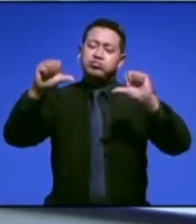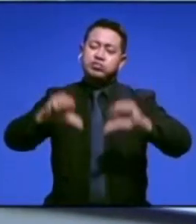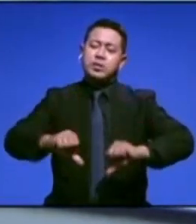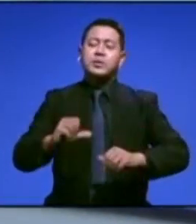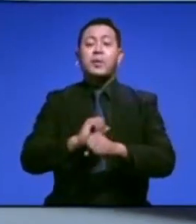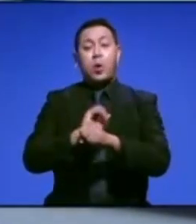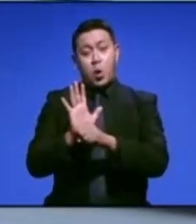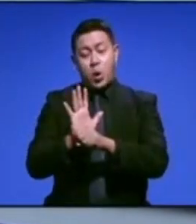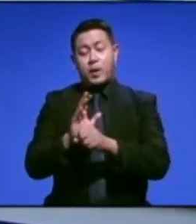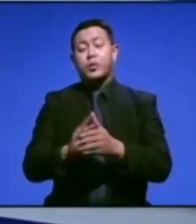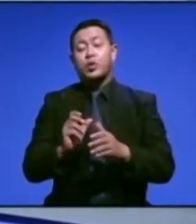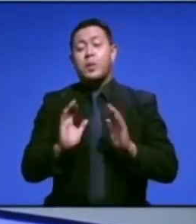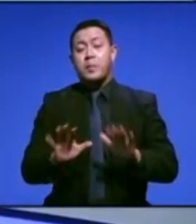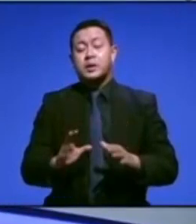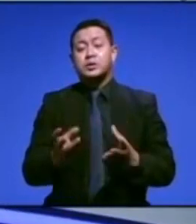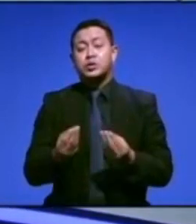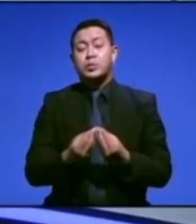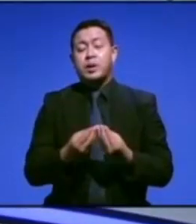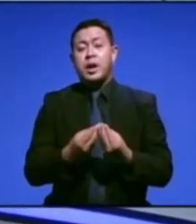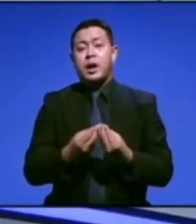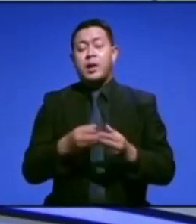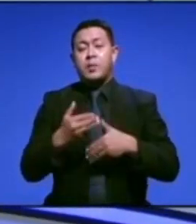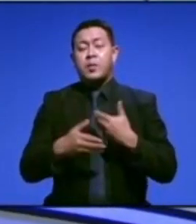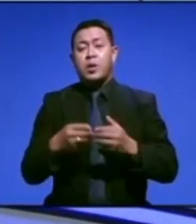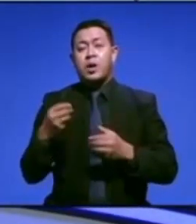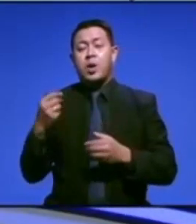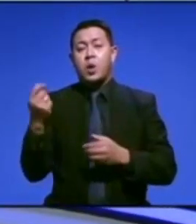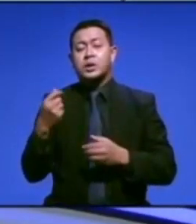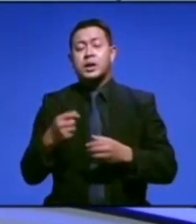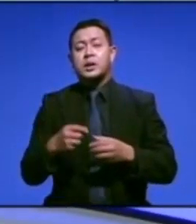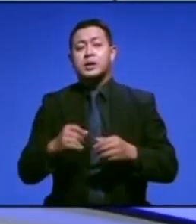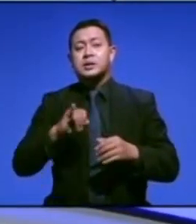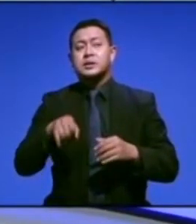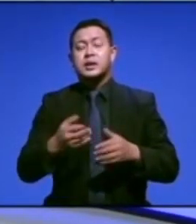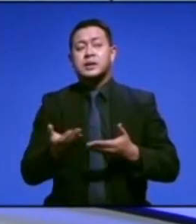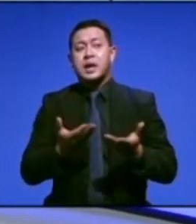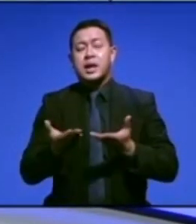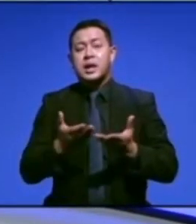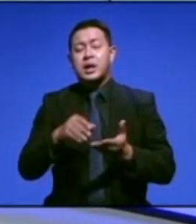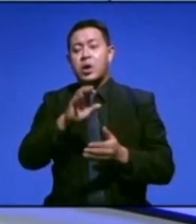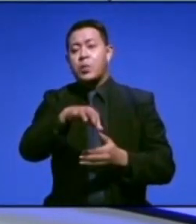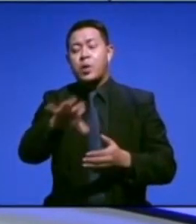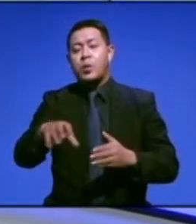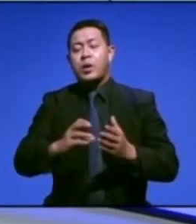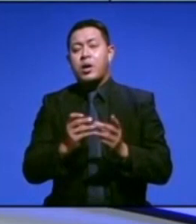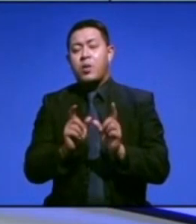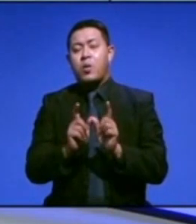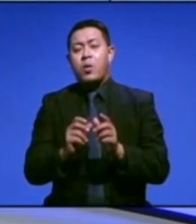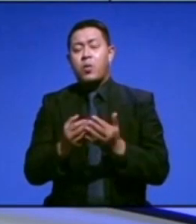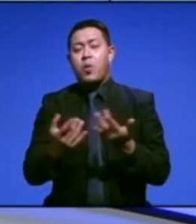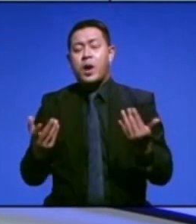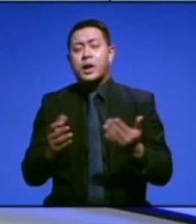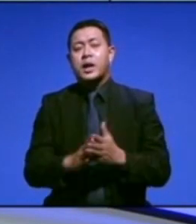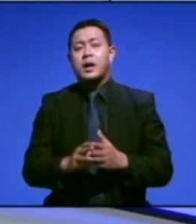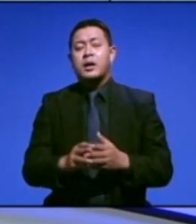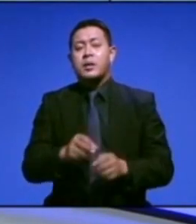dapat bertahan, sejumlah pengelola hotel melakukan inovasi jasa layanan kebersihan ke rumah-rumah warga. Layanan kebersihan ini